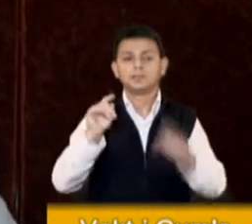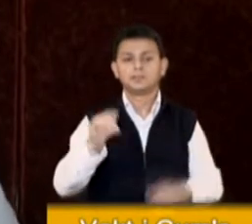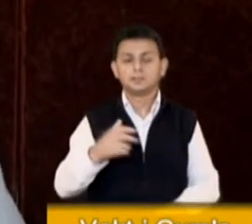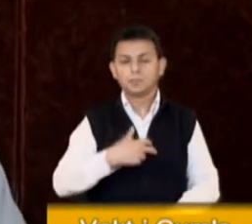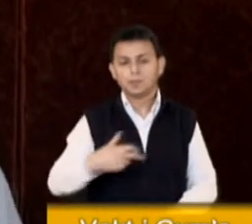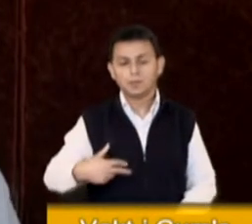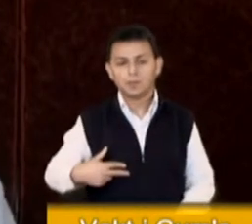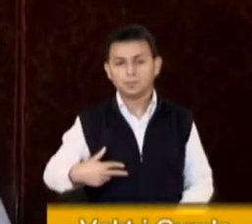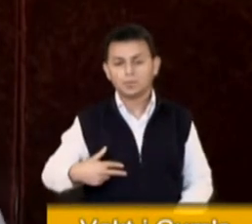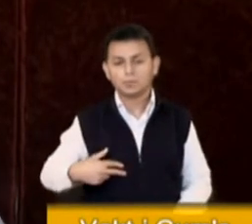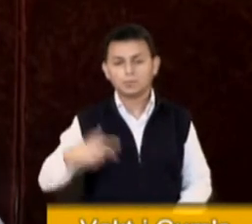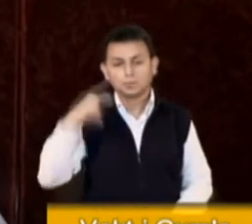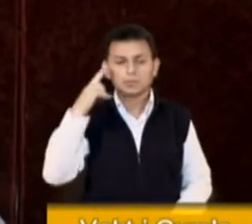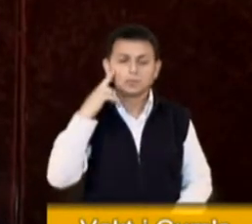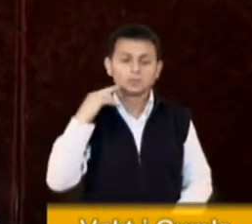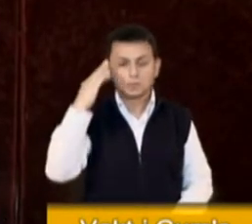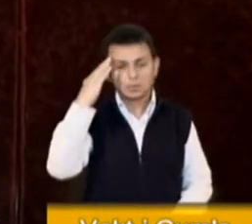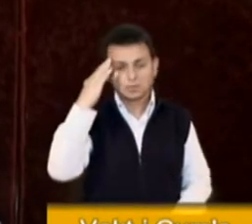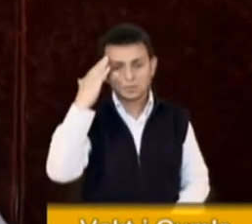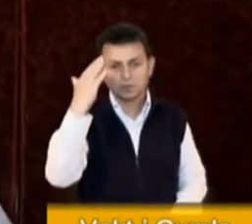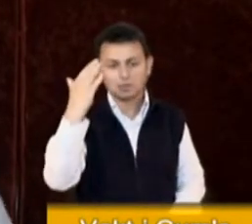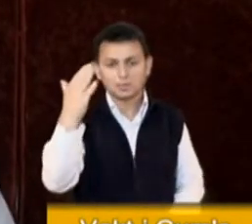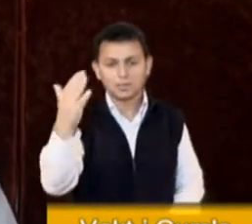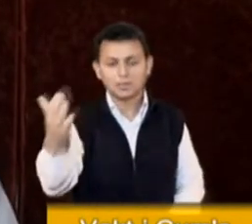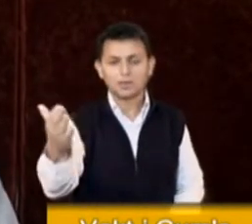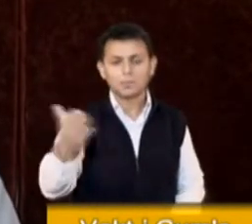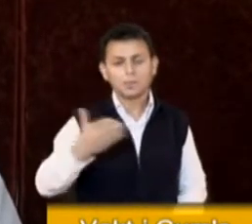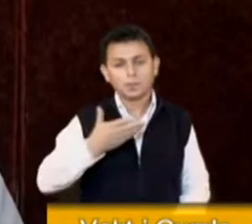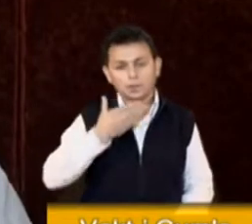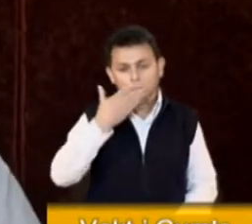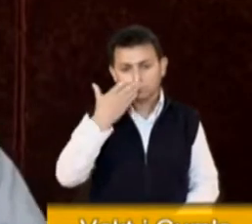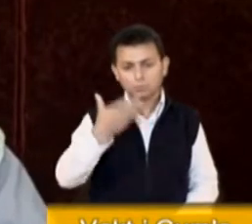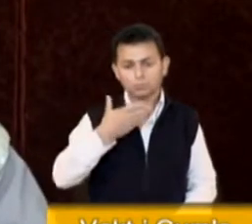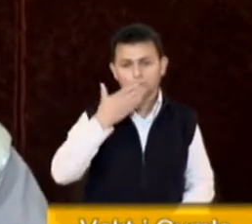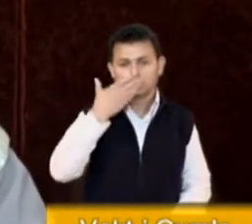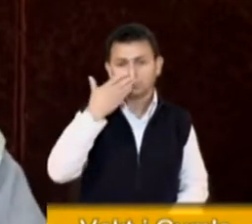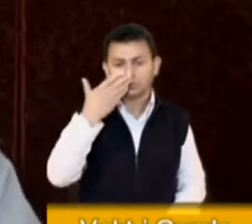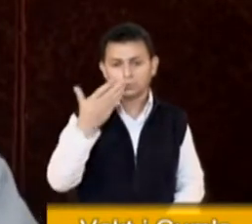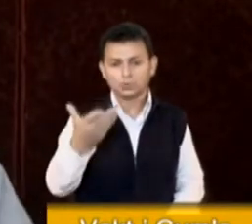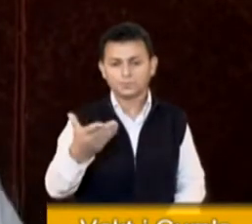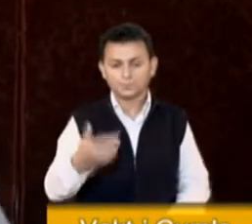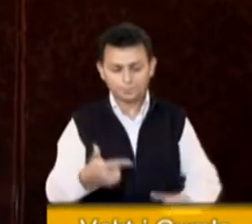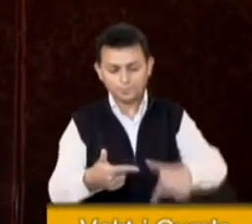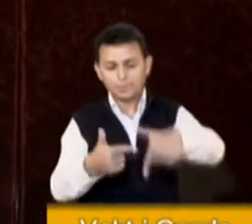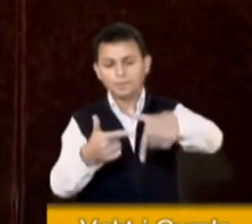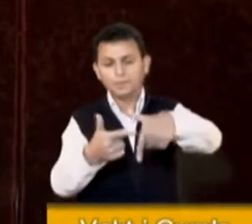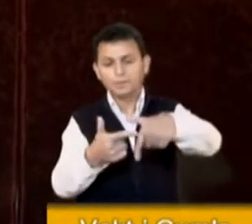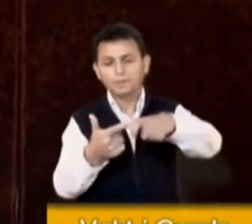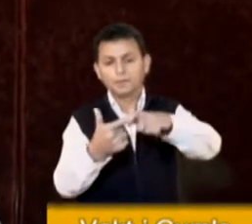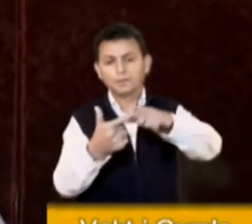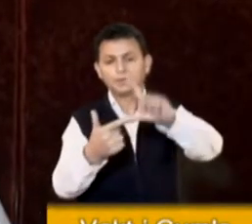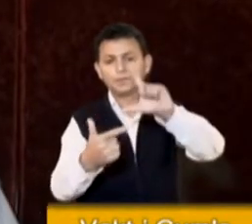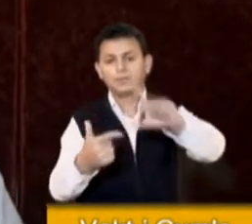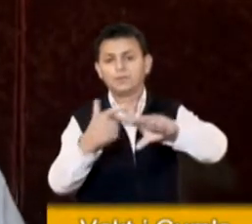uyarıyor. Muhterem müminler, Peygamber Efendimiz aleyhissalatu vesselam Felak ve Nas